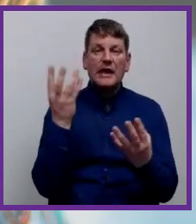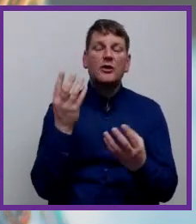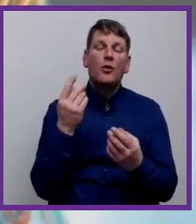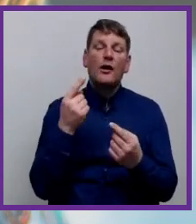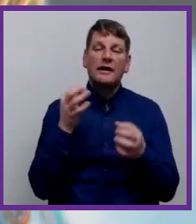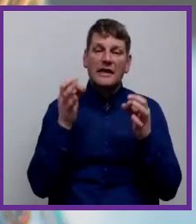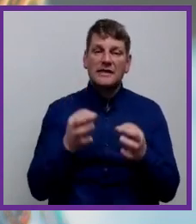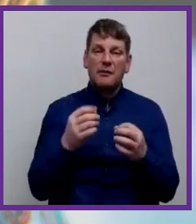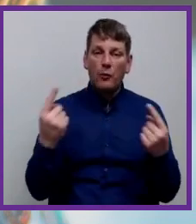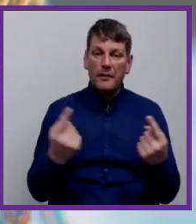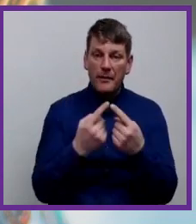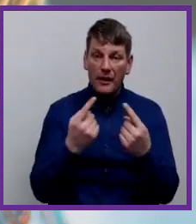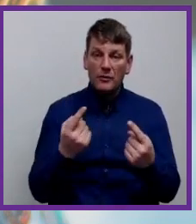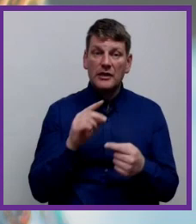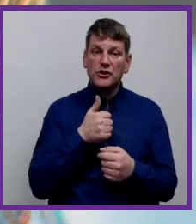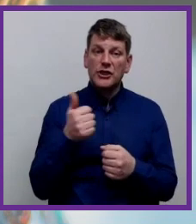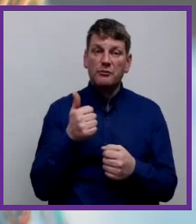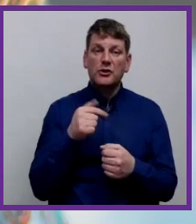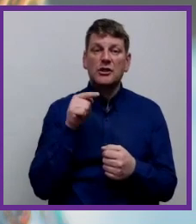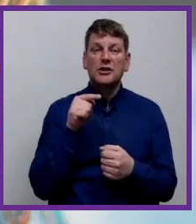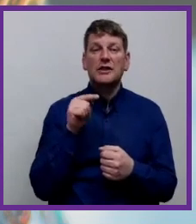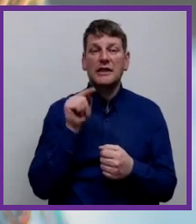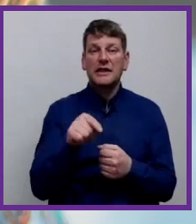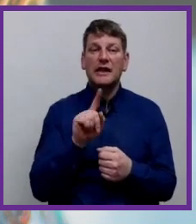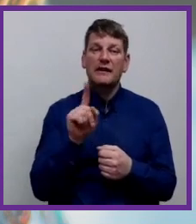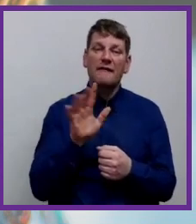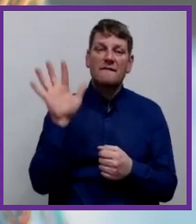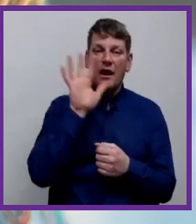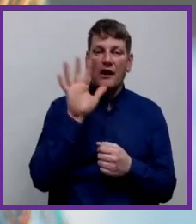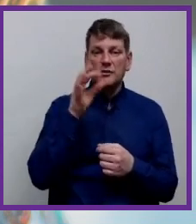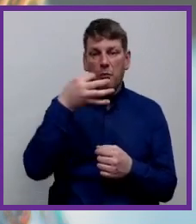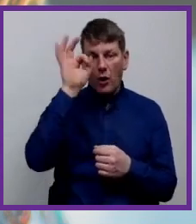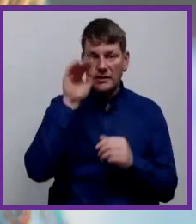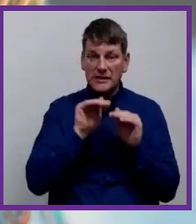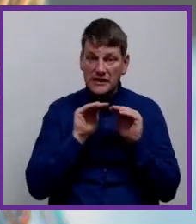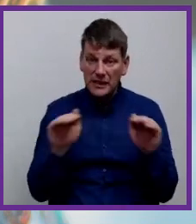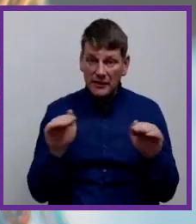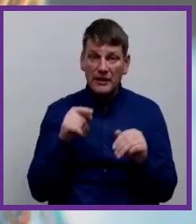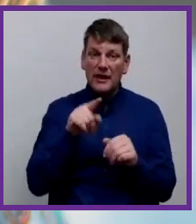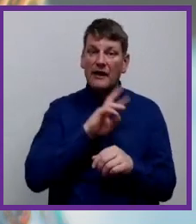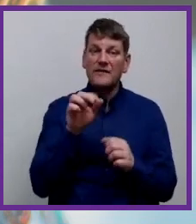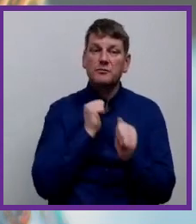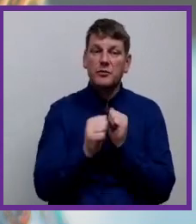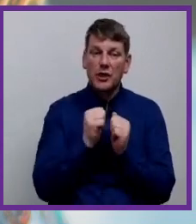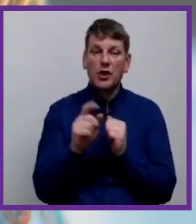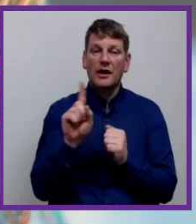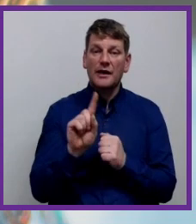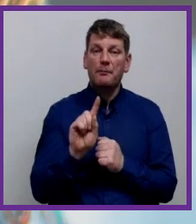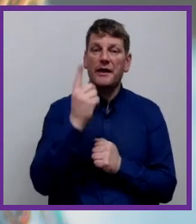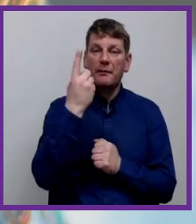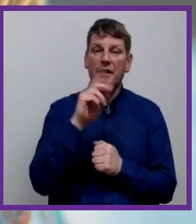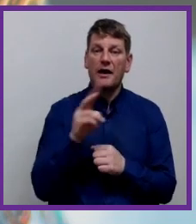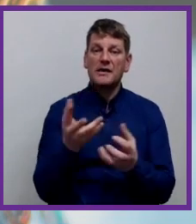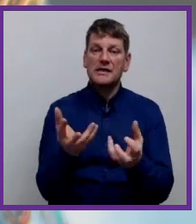piemērotāji, un ir tīpaši tie iespējams varbūt arī tie ir valsts policijas līmenī, jo tie visbiežāk ir pirmie, kas